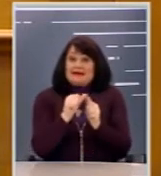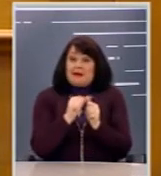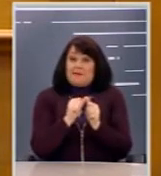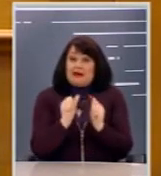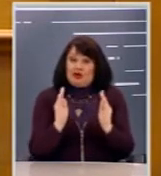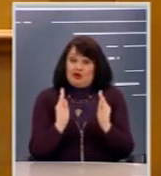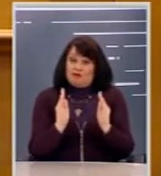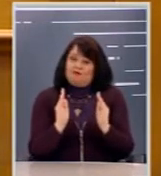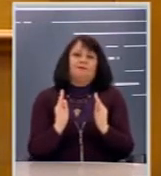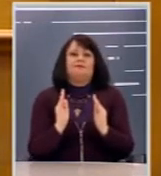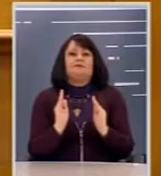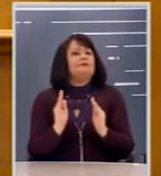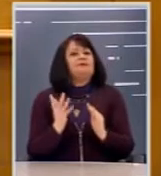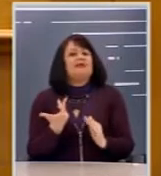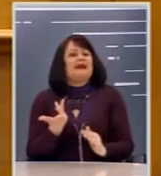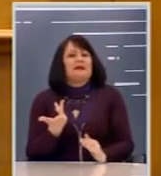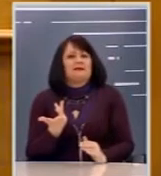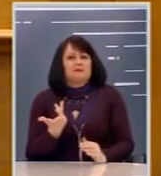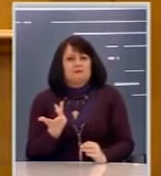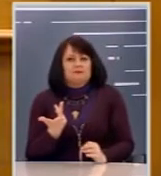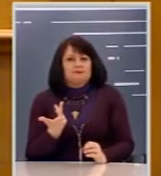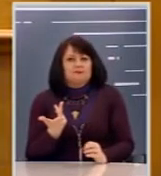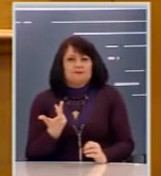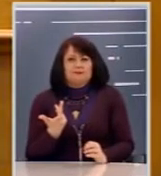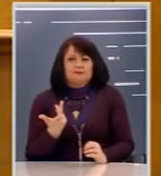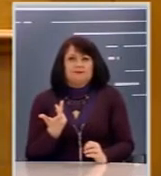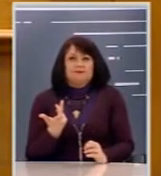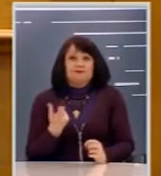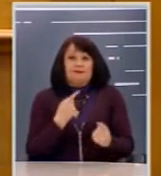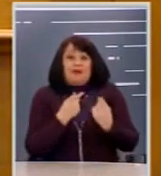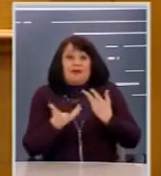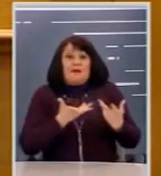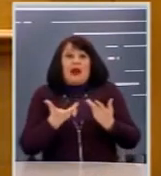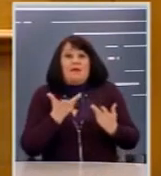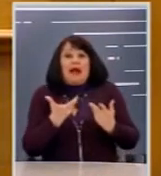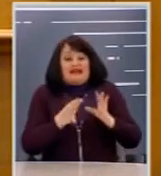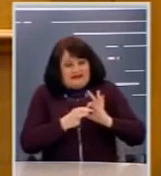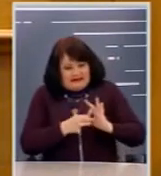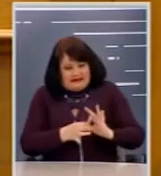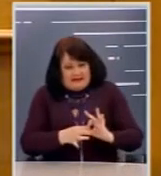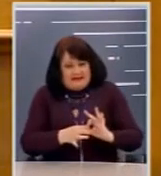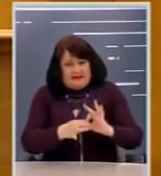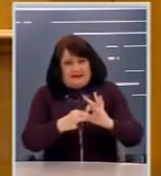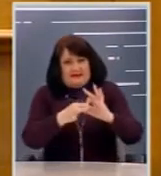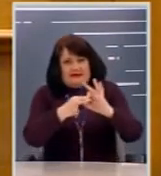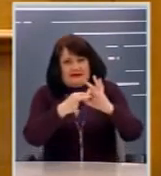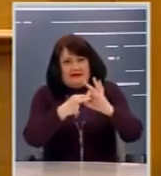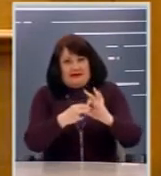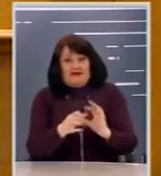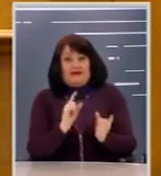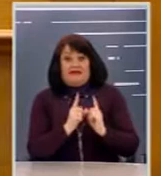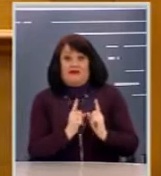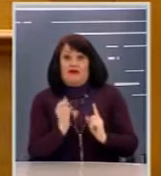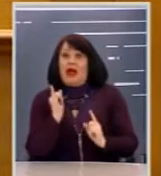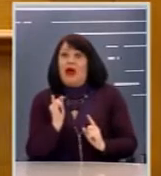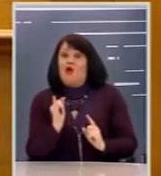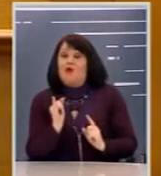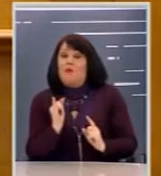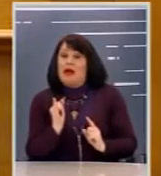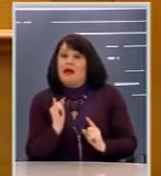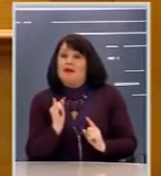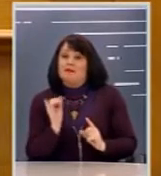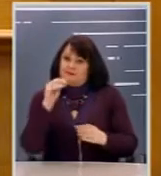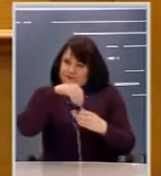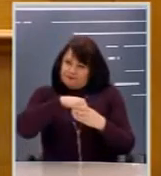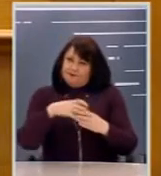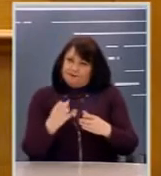βγήκε, κυρίες και κύριοι βουλευτές, επειδή ήταν σε εξέλιξη η διαπραγμάτευση, δεν είχε κλείσει συμφωνία που